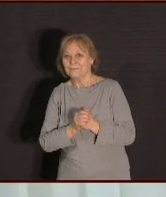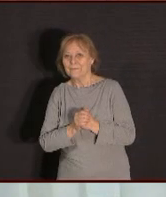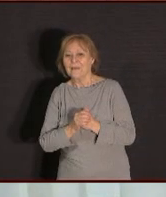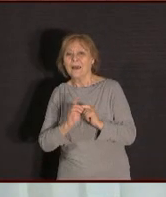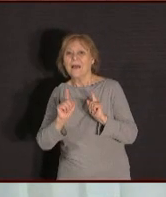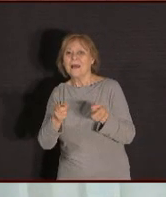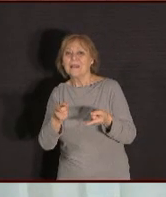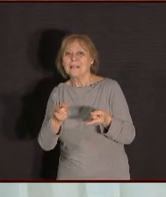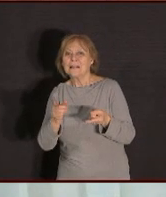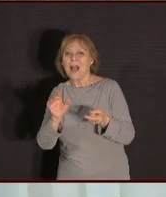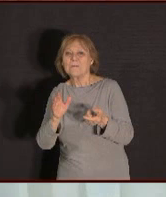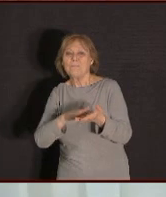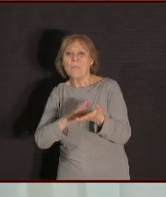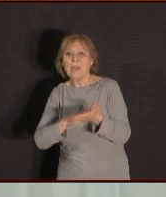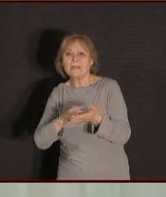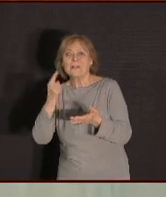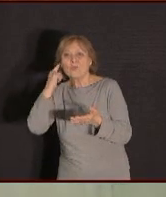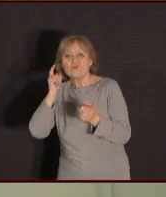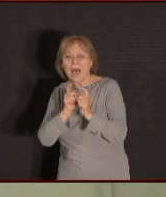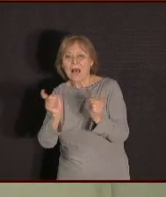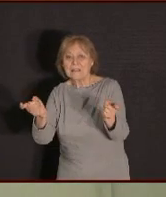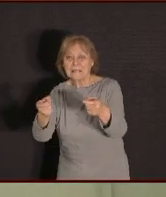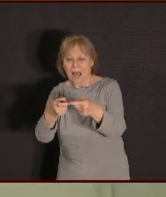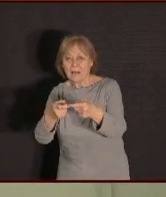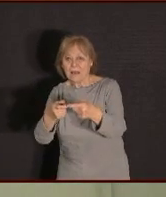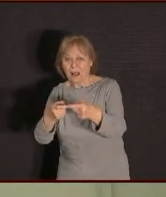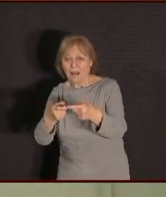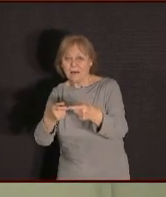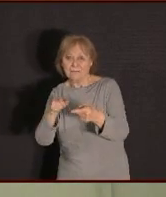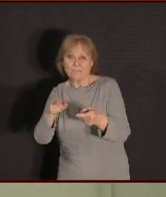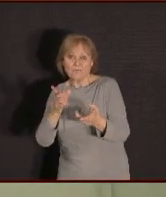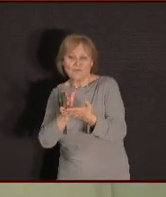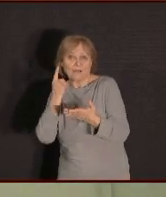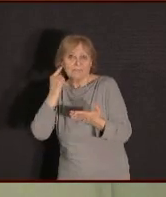Kaj je pravzaprav slušna zanka in čemu služi, tako kar te vidimo tudi v cerkvah?